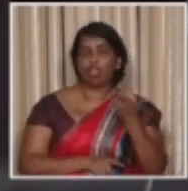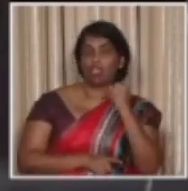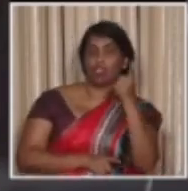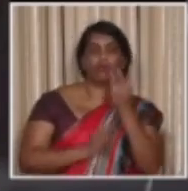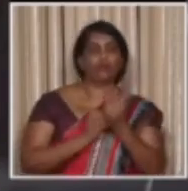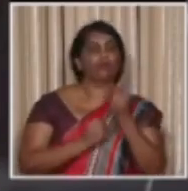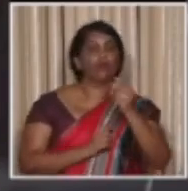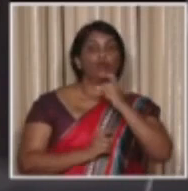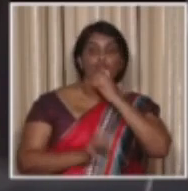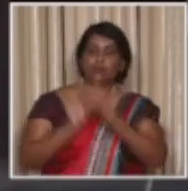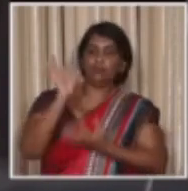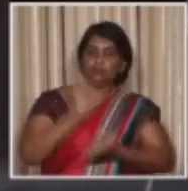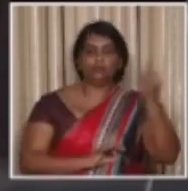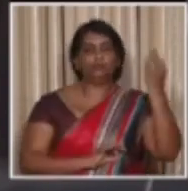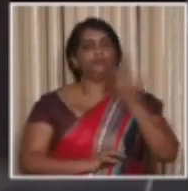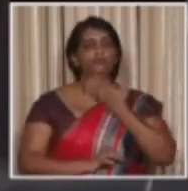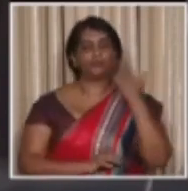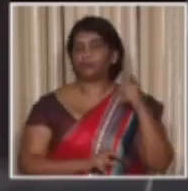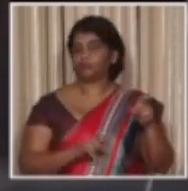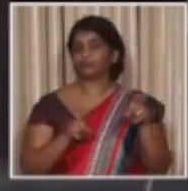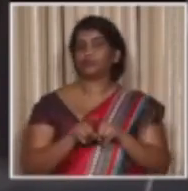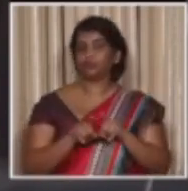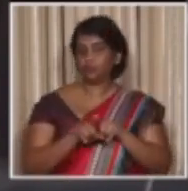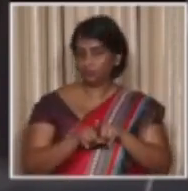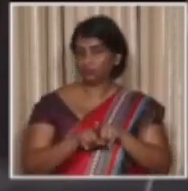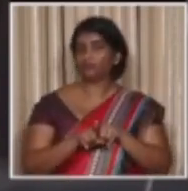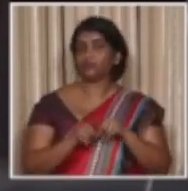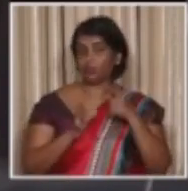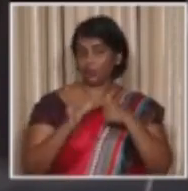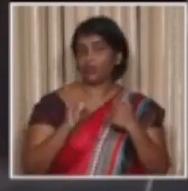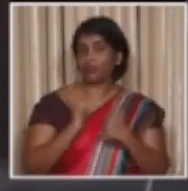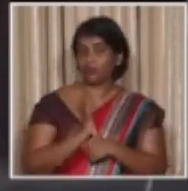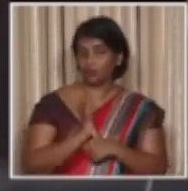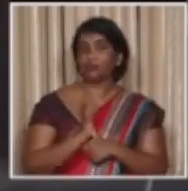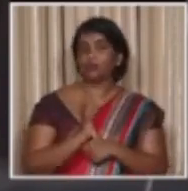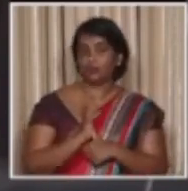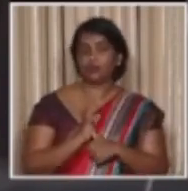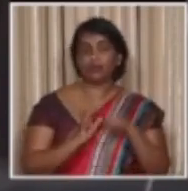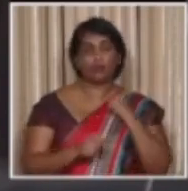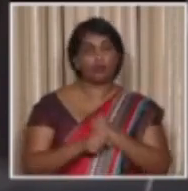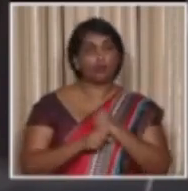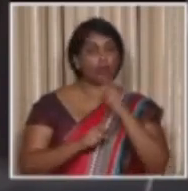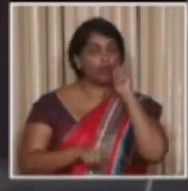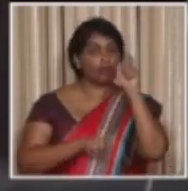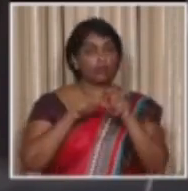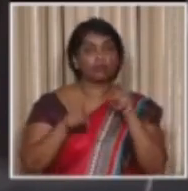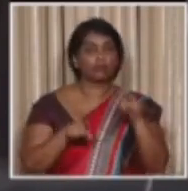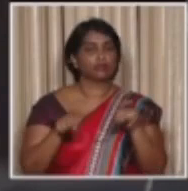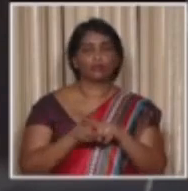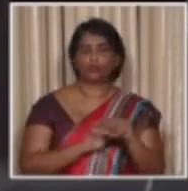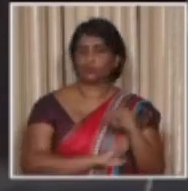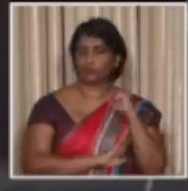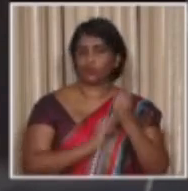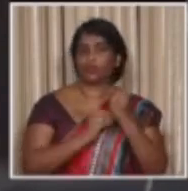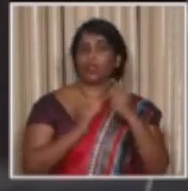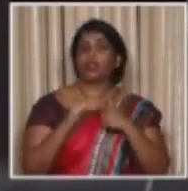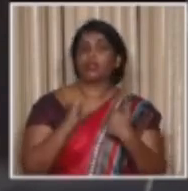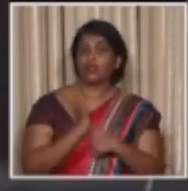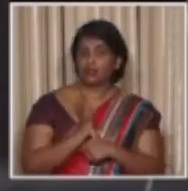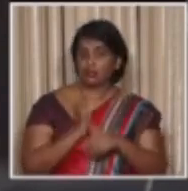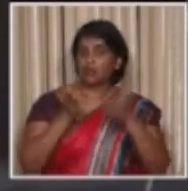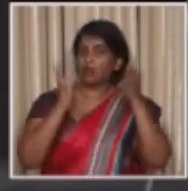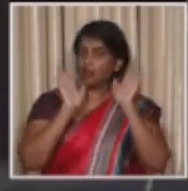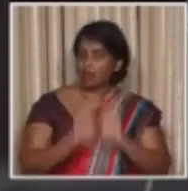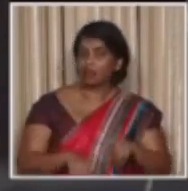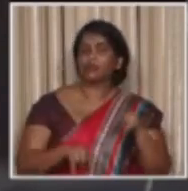ලක් කරන්න උසාවියට අරන් යන්න පුළුවන් ඒ වගේ මේ මේ පනත මම කියනවා රාජ්‍ය නිදාණ්ඩ මේ වගේ මීට වඩා ශක්තියක් දෙන පනතක් යදී